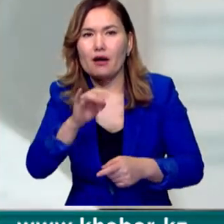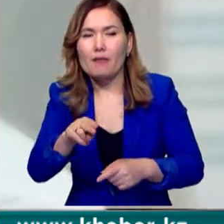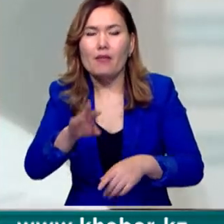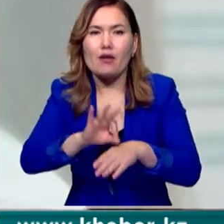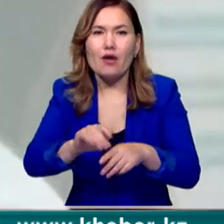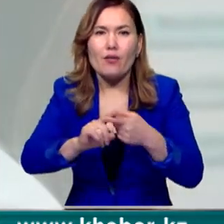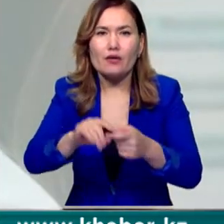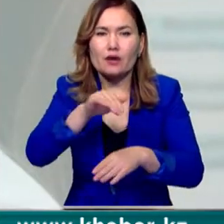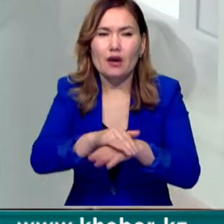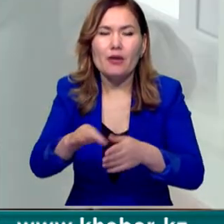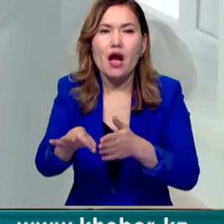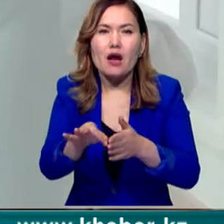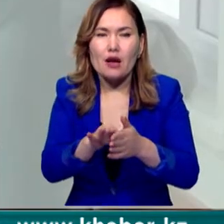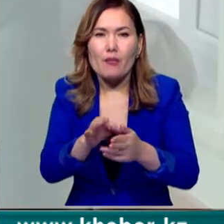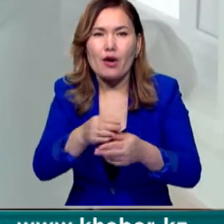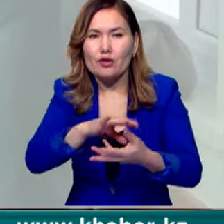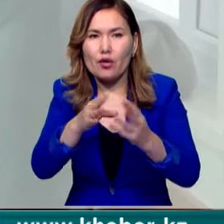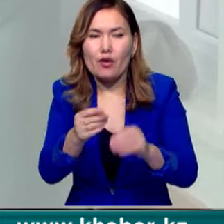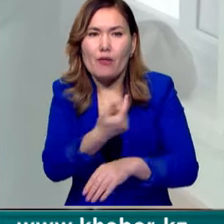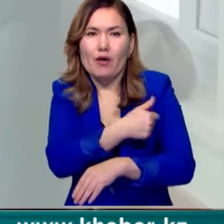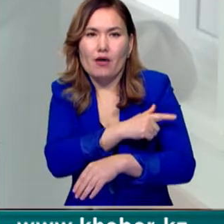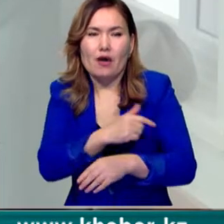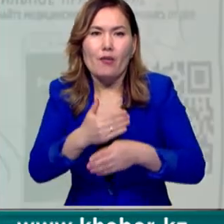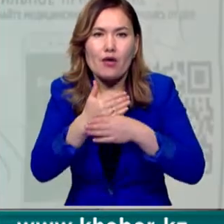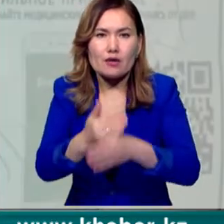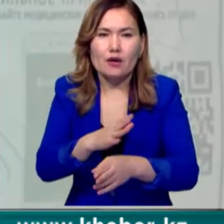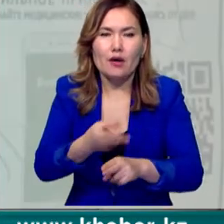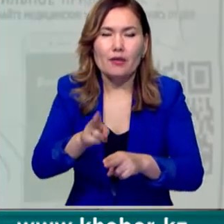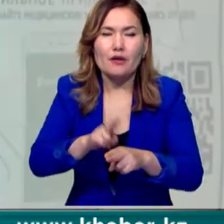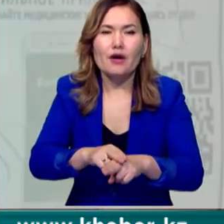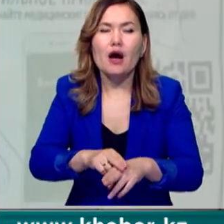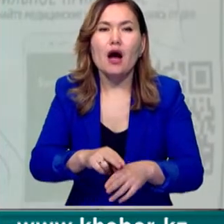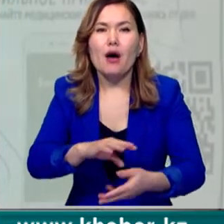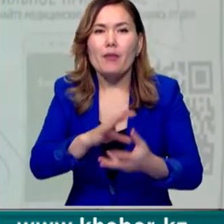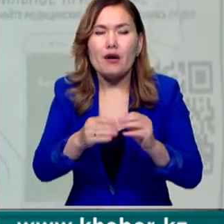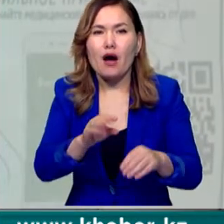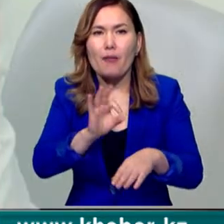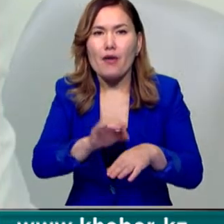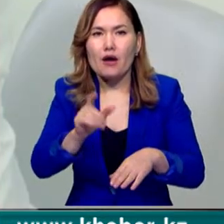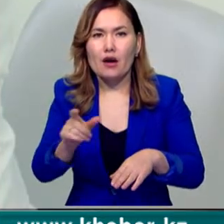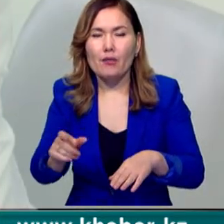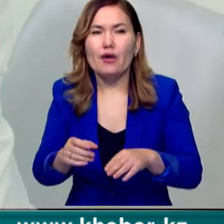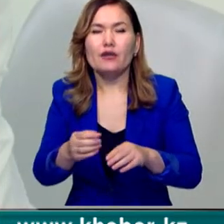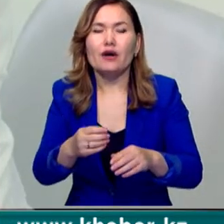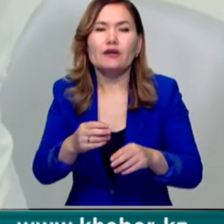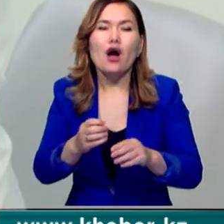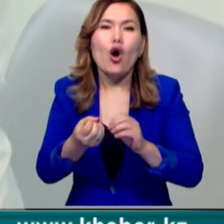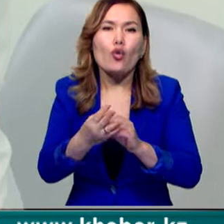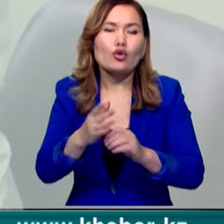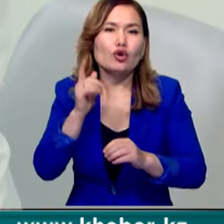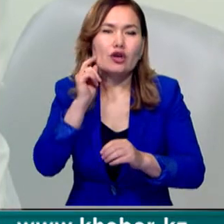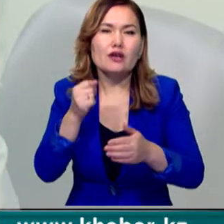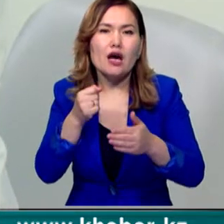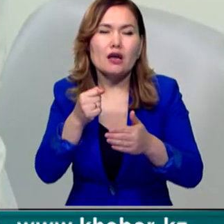тарта тұрғын жедел респираторлы вирустық инфекцияға шалдыққан. Сырқаттанғандардың басым бөлігі 14 жасқа толмаған